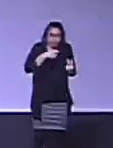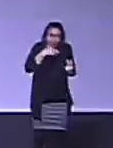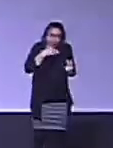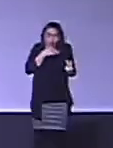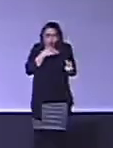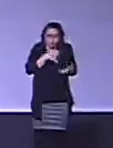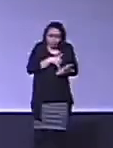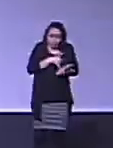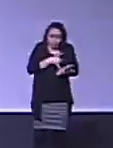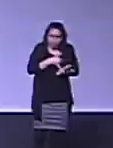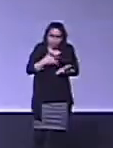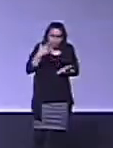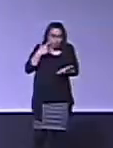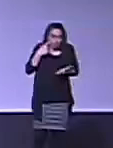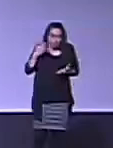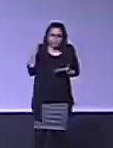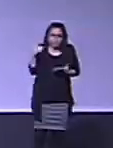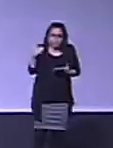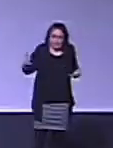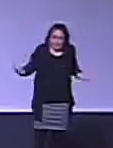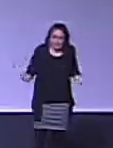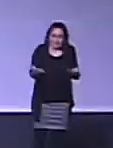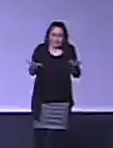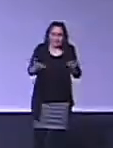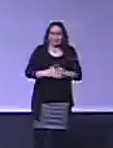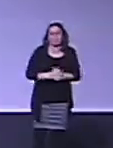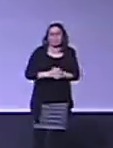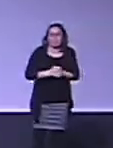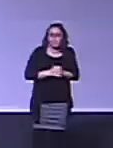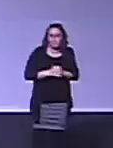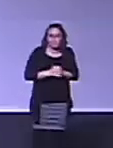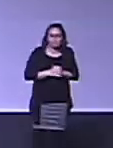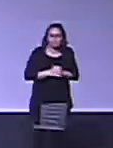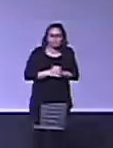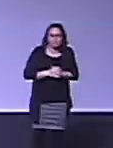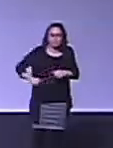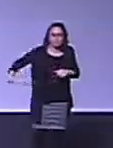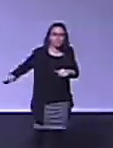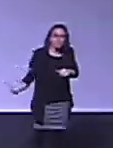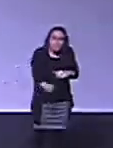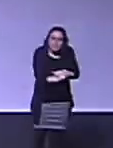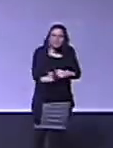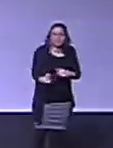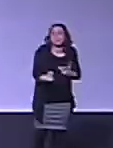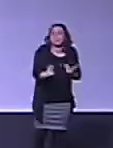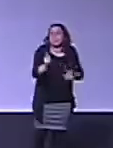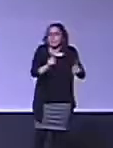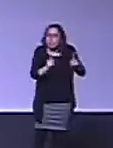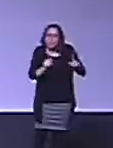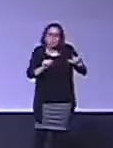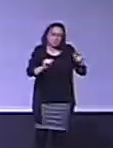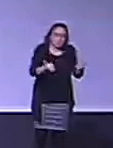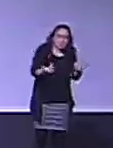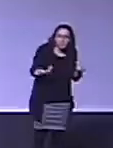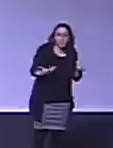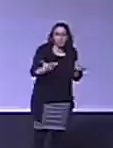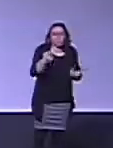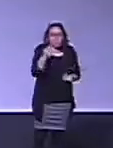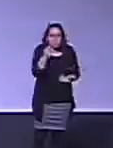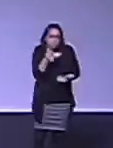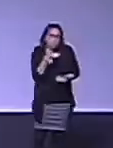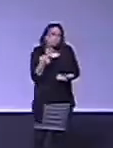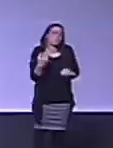Eta gazteok, haber ba, zerbait iteuen. Raketista ja ibiltzei, bastante neska, oso poliki jokatzeu